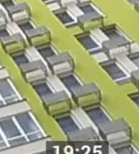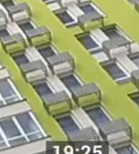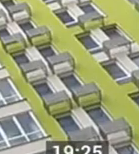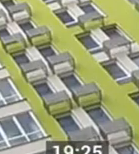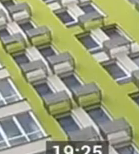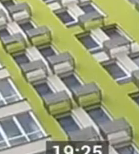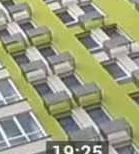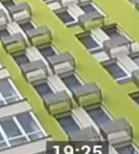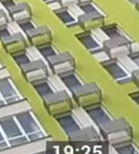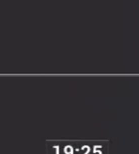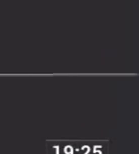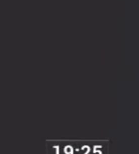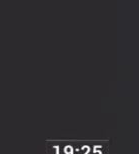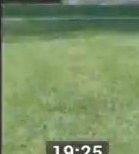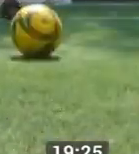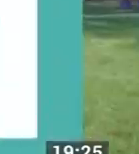забудовника.